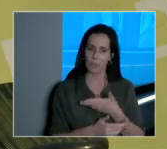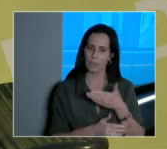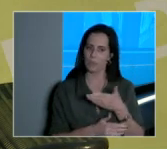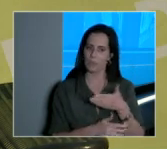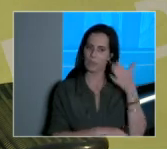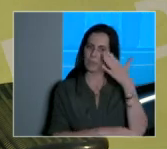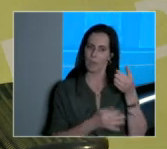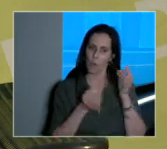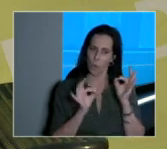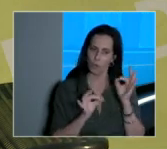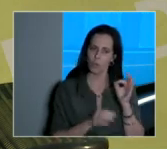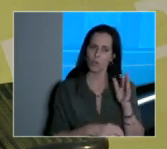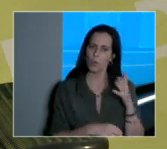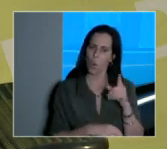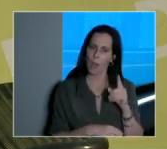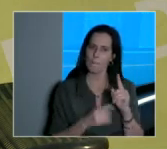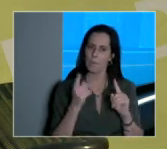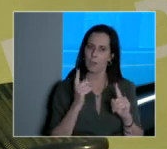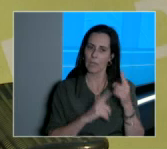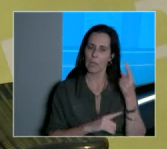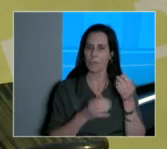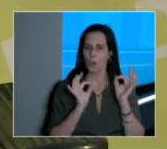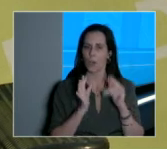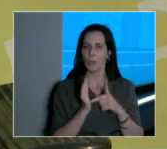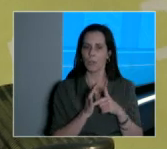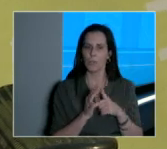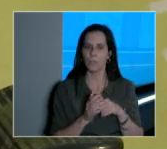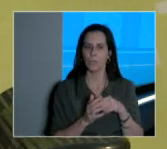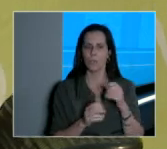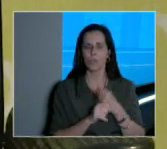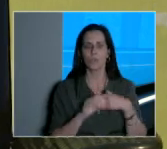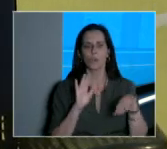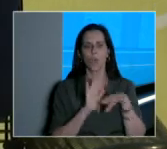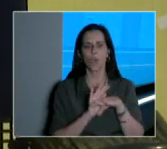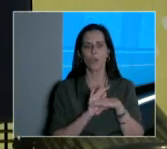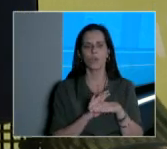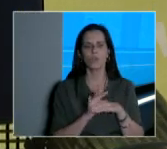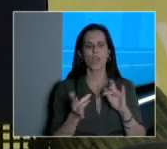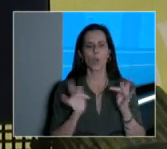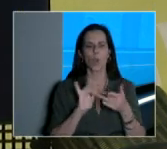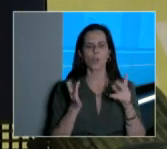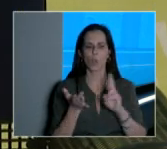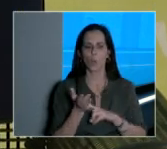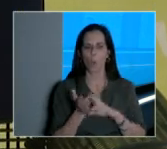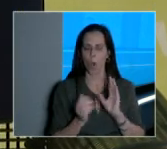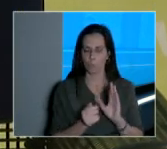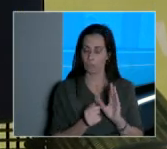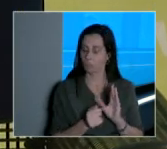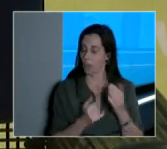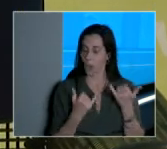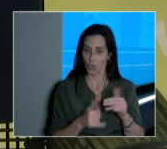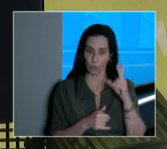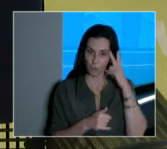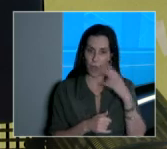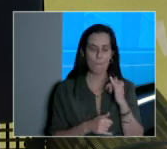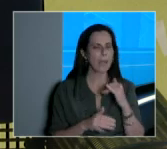מדינה מיוחדת, שיכול להיות מקרה מאוד מיוחד, שבו יחוקקו חוק שנוגד את הזכויות האזרחיות. עכשיו,